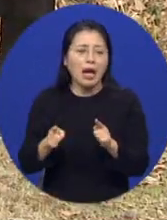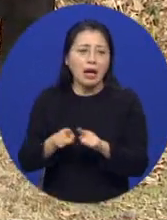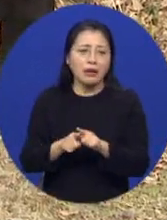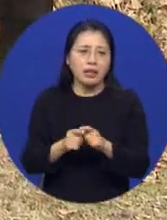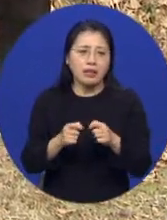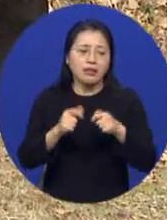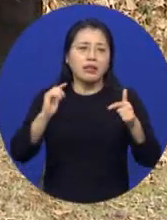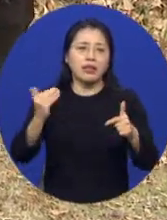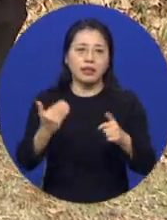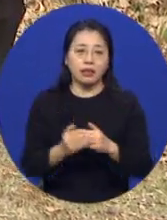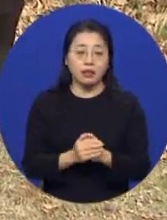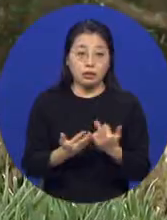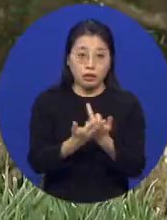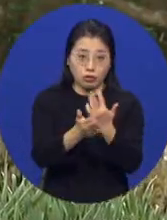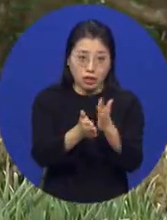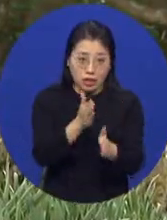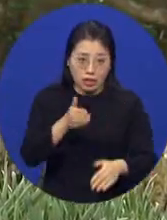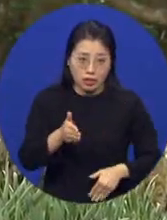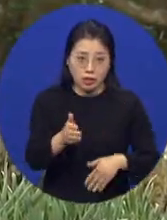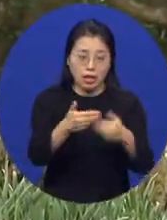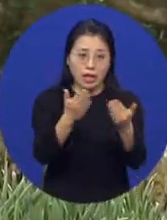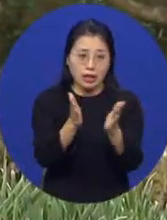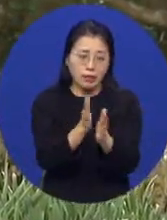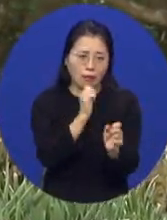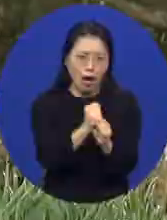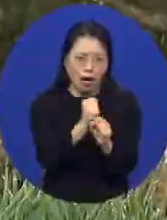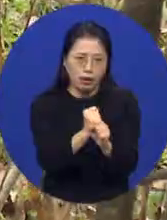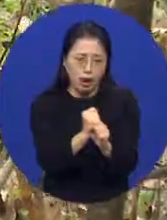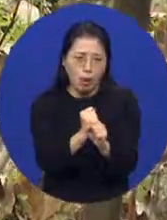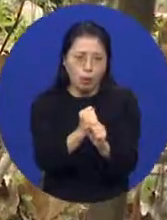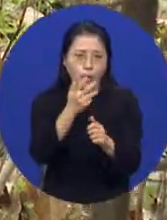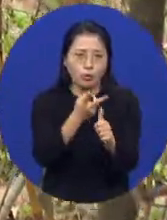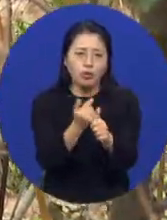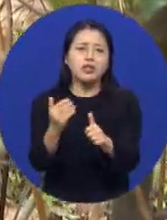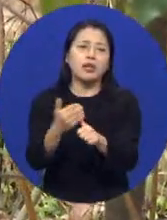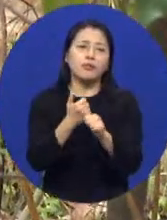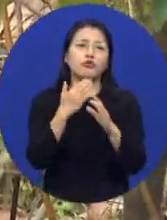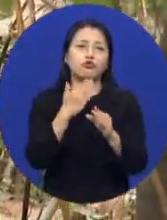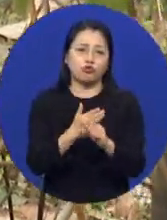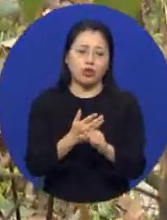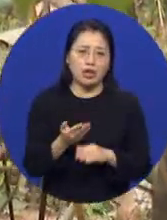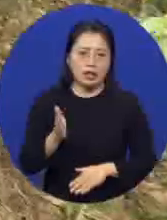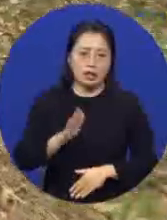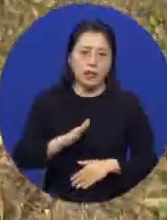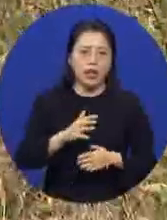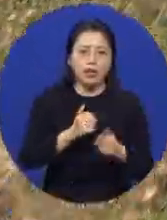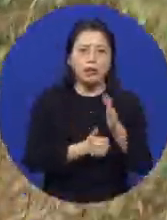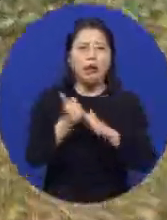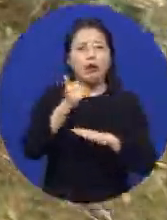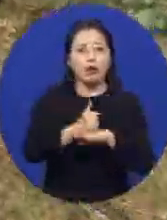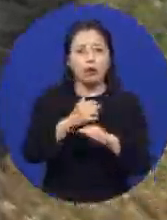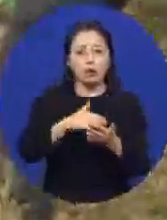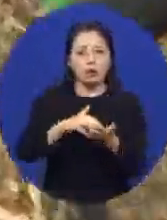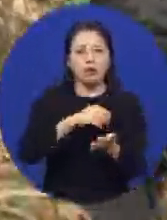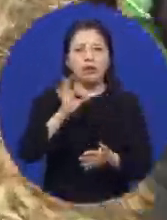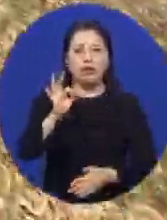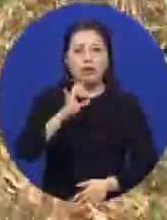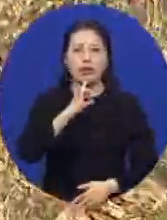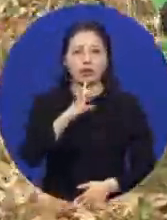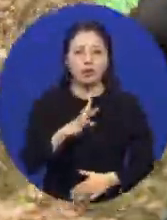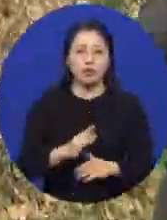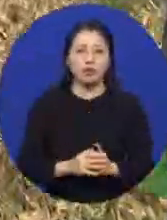제주시는 전담팀을 꾸려 포획에 나서고 있지만 지금까지 잡은 건 10여 마리에 그쳤습니다 MBC 뉴스